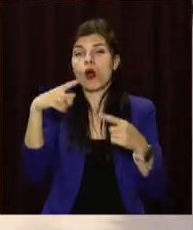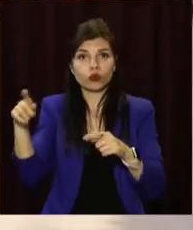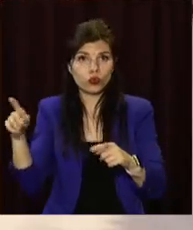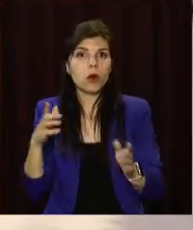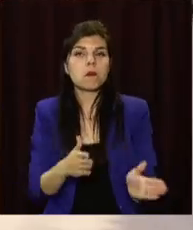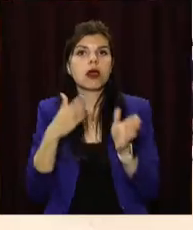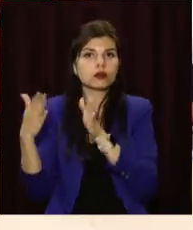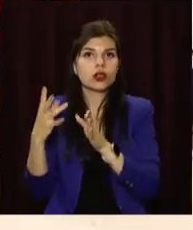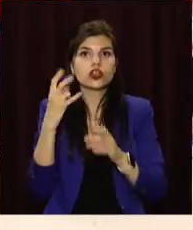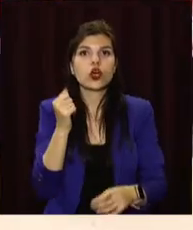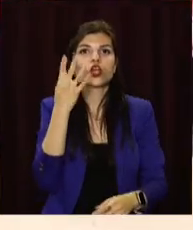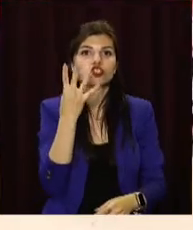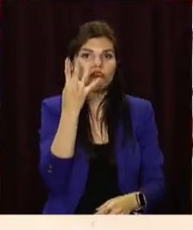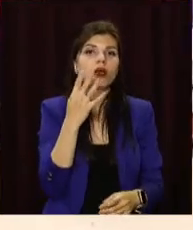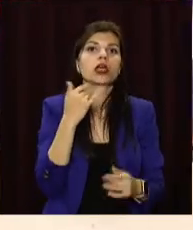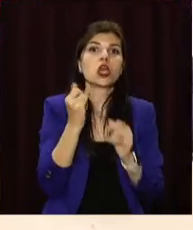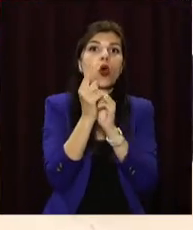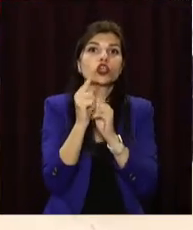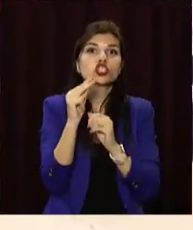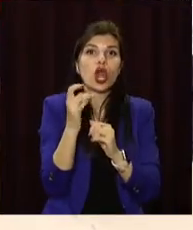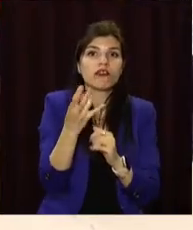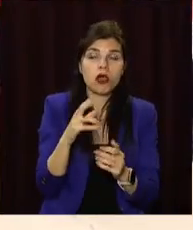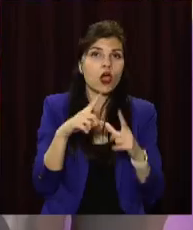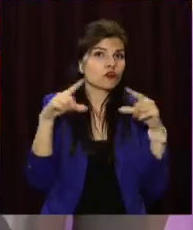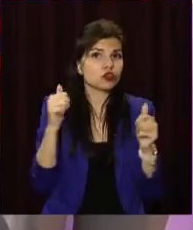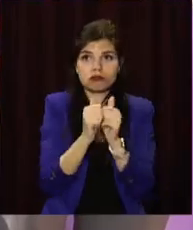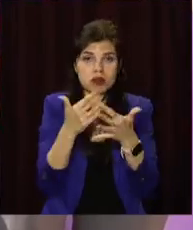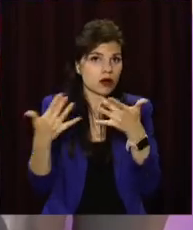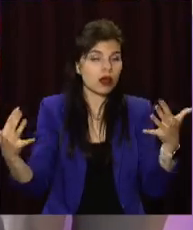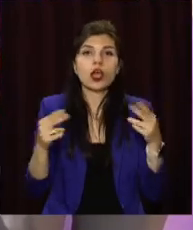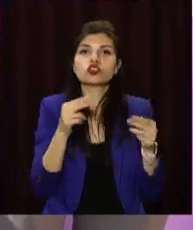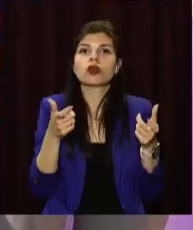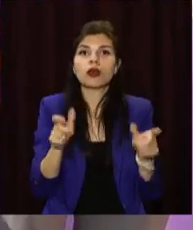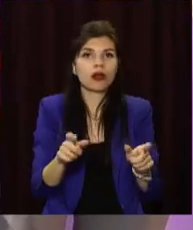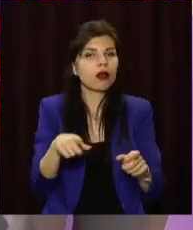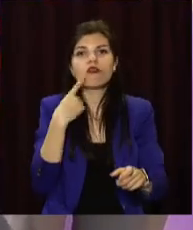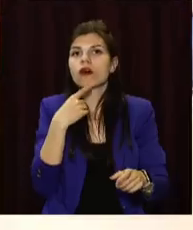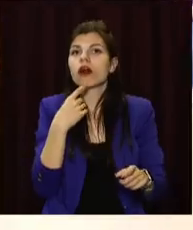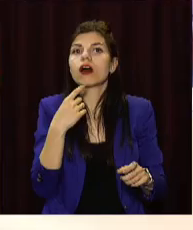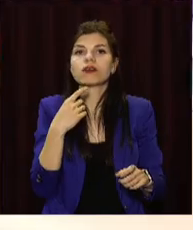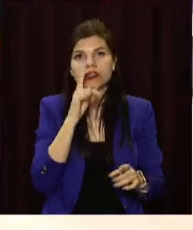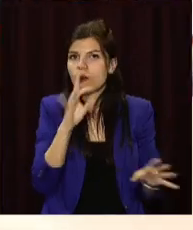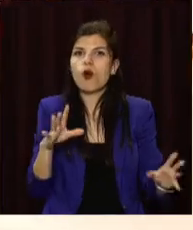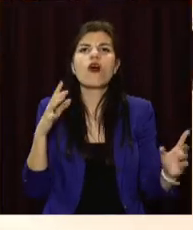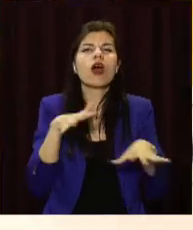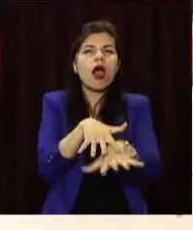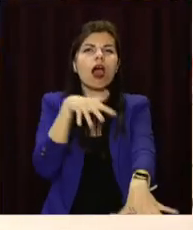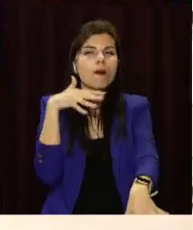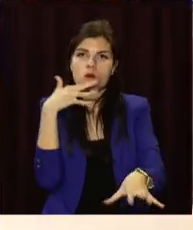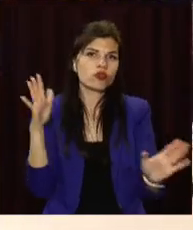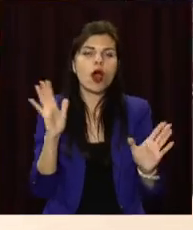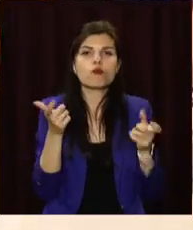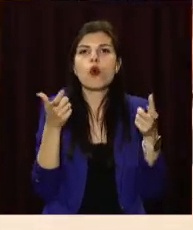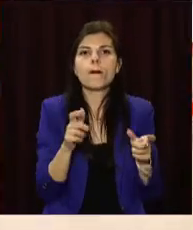урочистості перенесли на 4 та 11 червня. Через карантинні правила лінійки не будуть традиційними і пройдуть з деякими